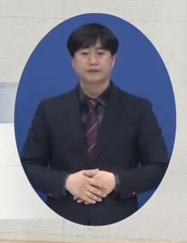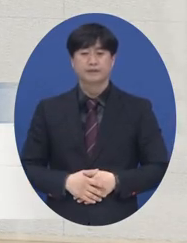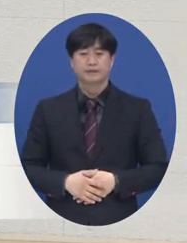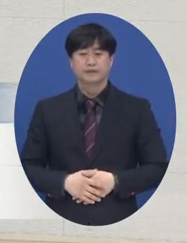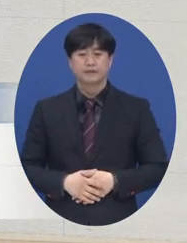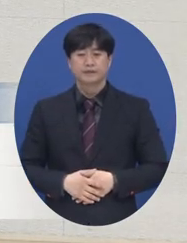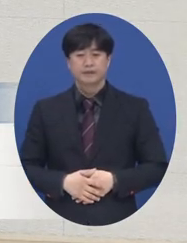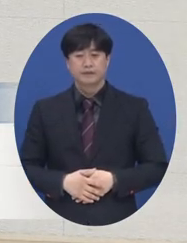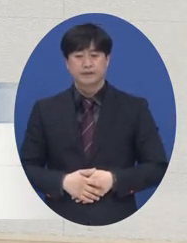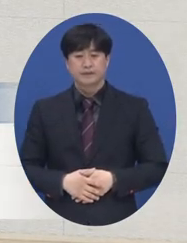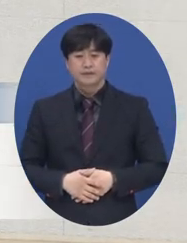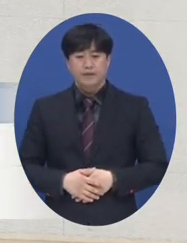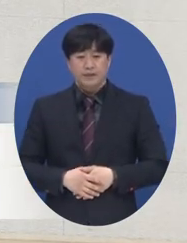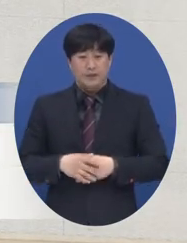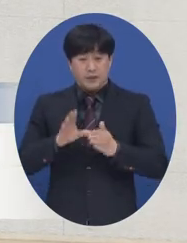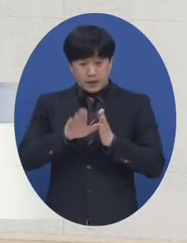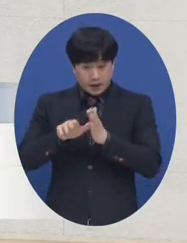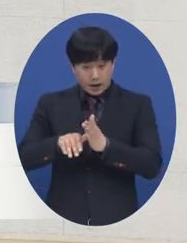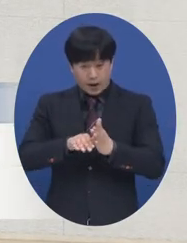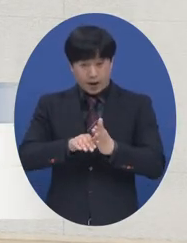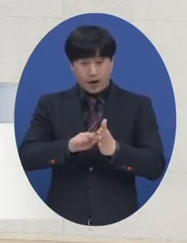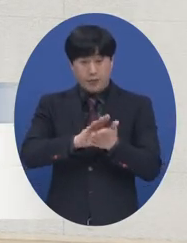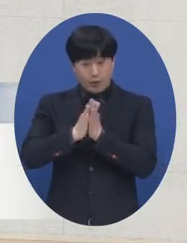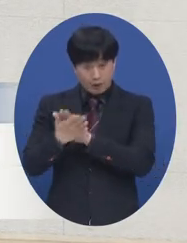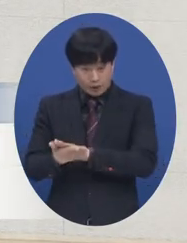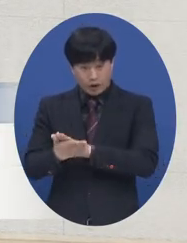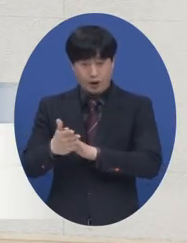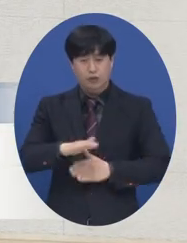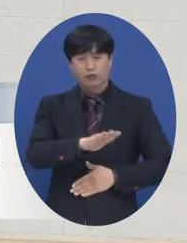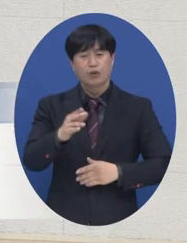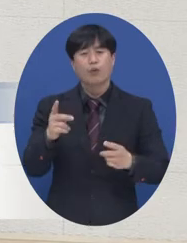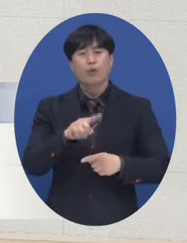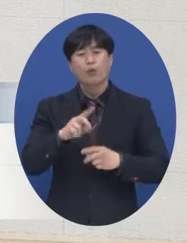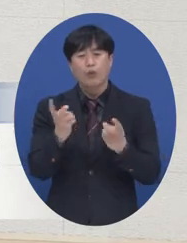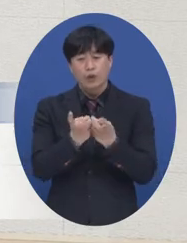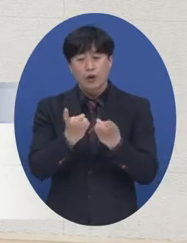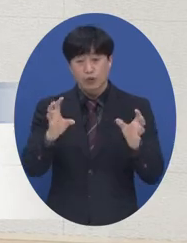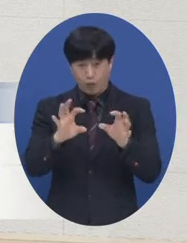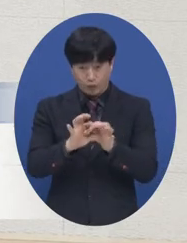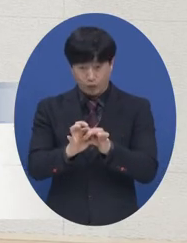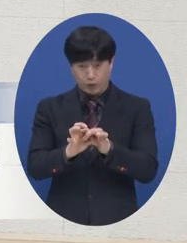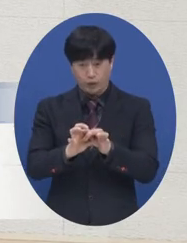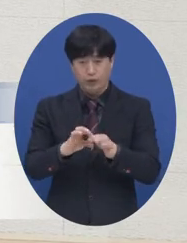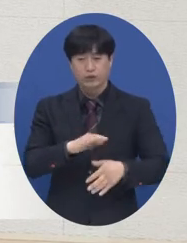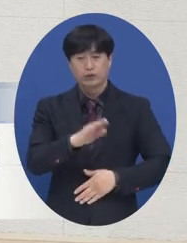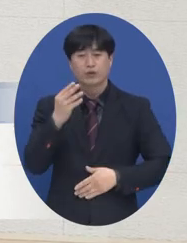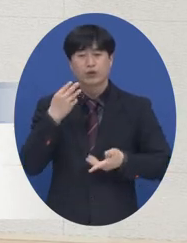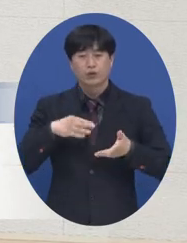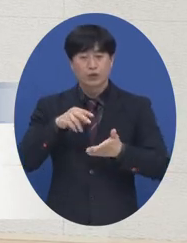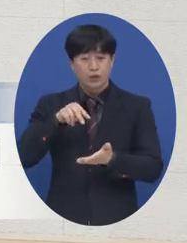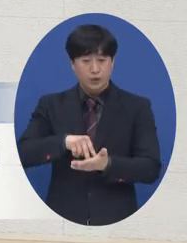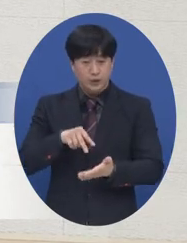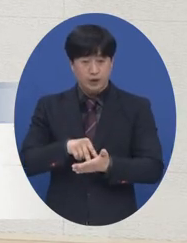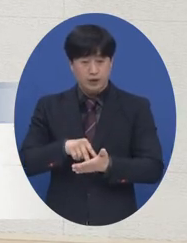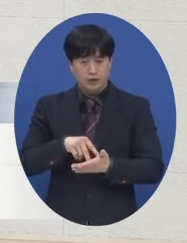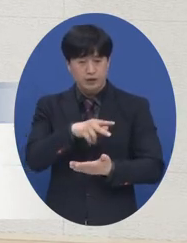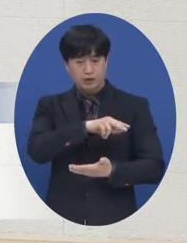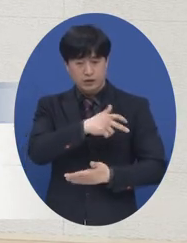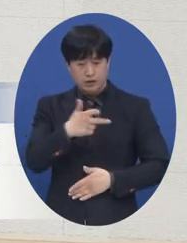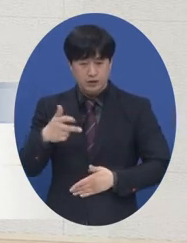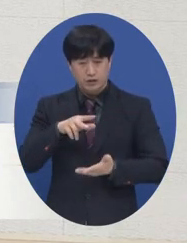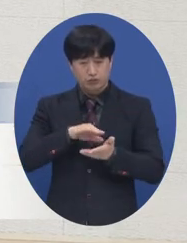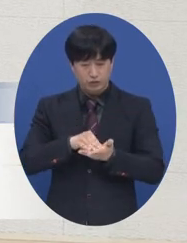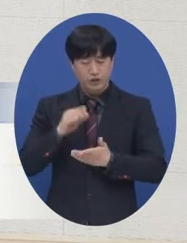좀 생각이 됩니다 그런 시대 변화를 우리가 어떻게 1 연결시키는 건가 봐 똘똘 도입해야